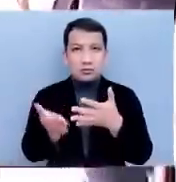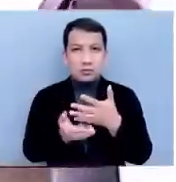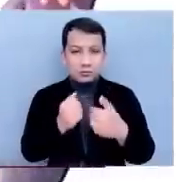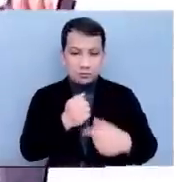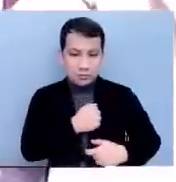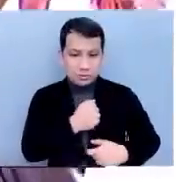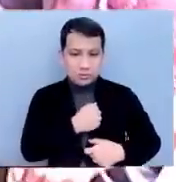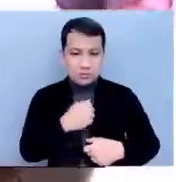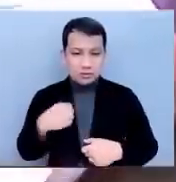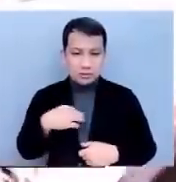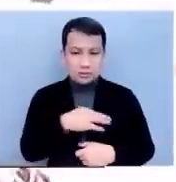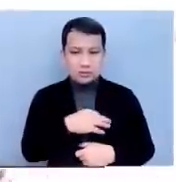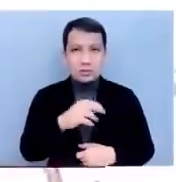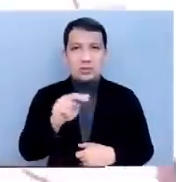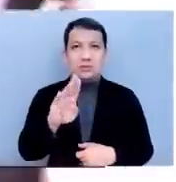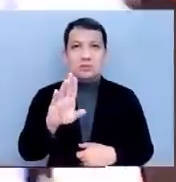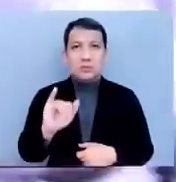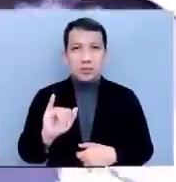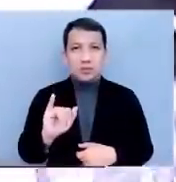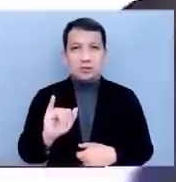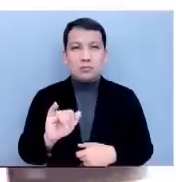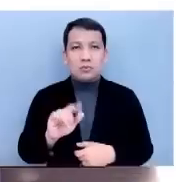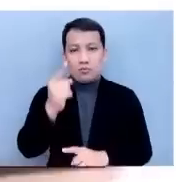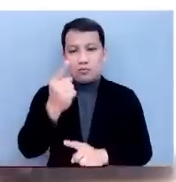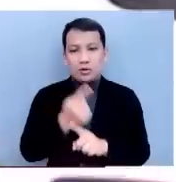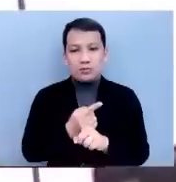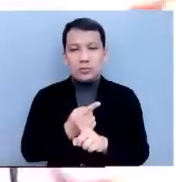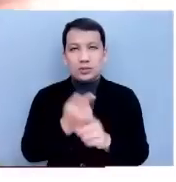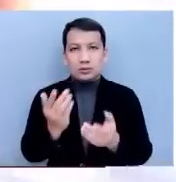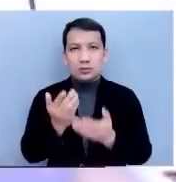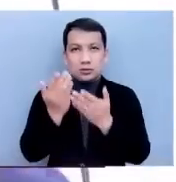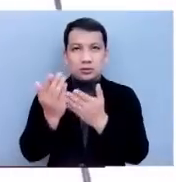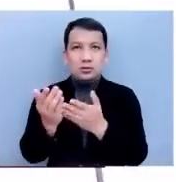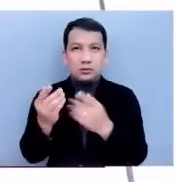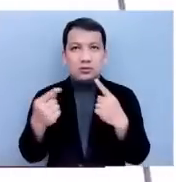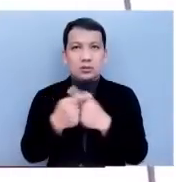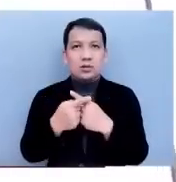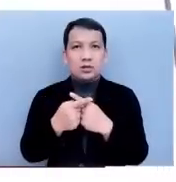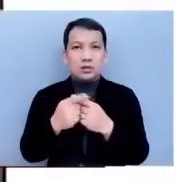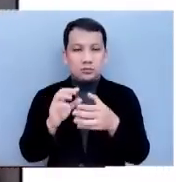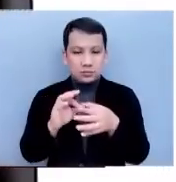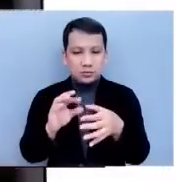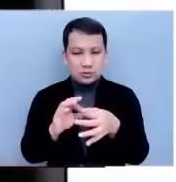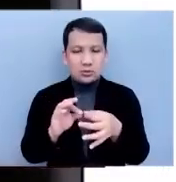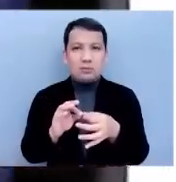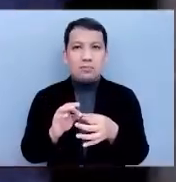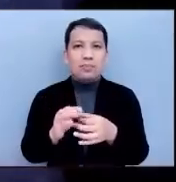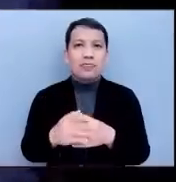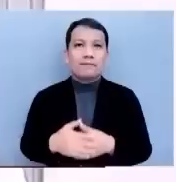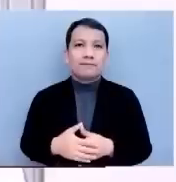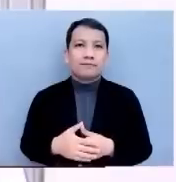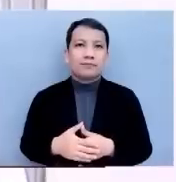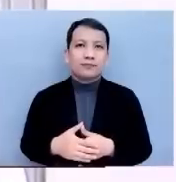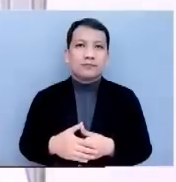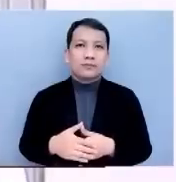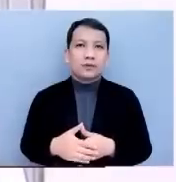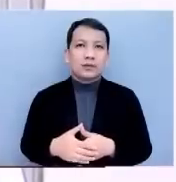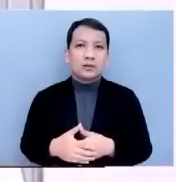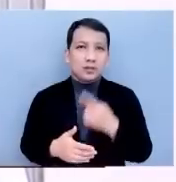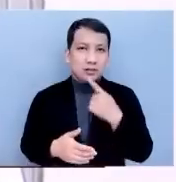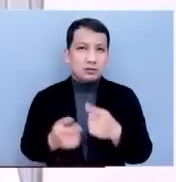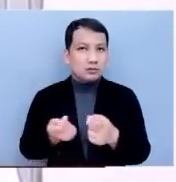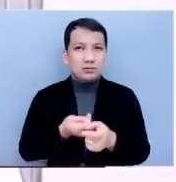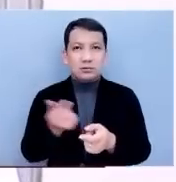ng NBI. May mahigit isang buwan sila para magsumite ng kanilang counter affidavit. Hindi naman natin ma-rule out na baka